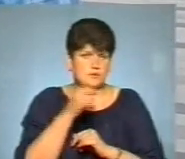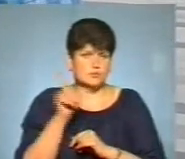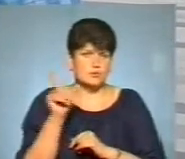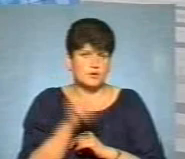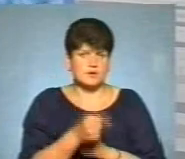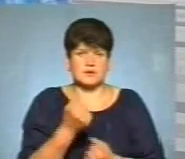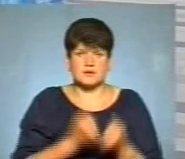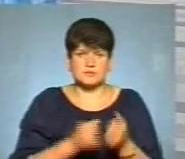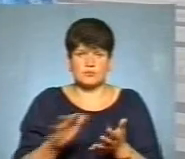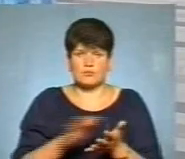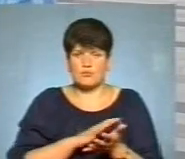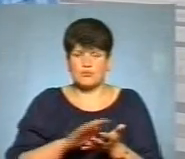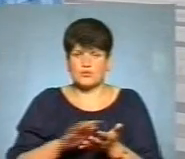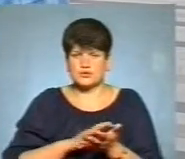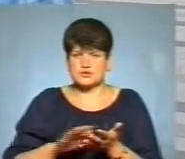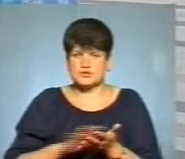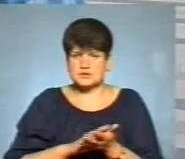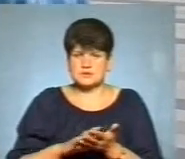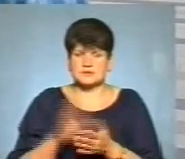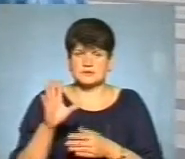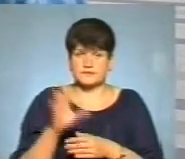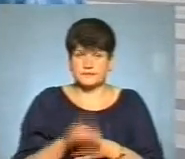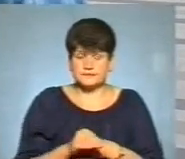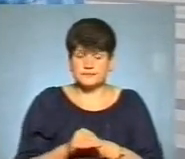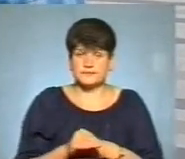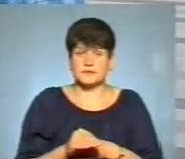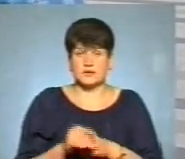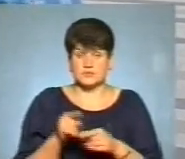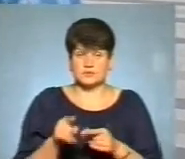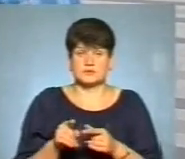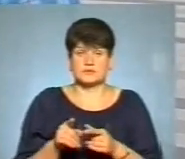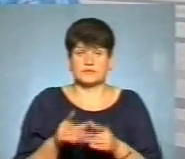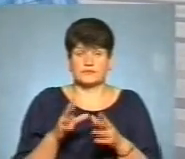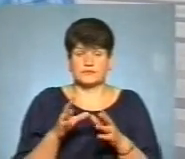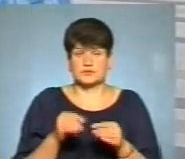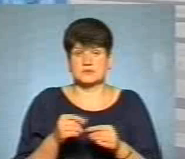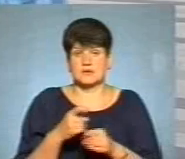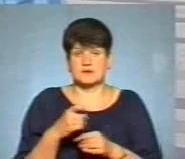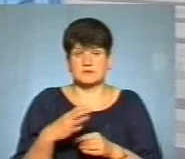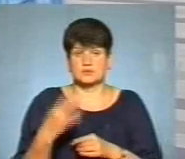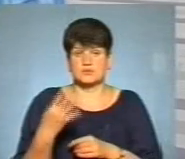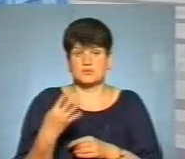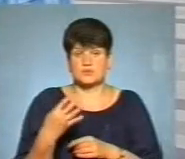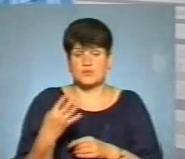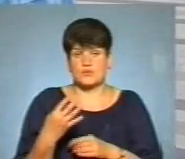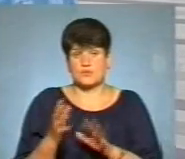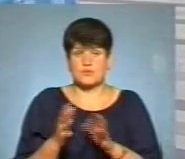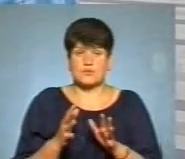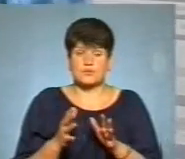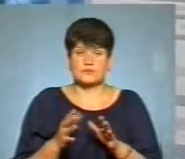машина, розчистила ці дощепробивальні решітки. За якихось тут вже довше було, хвилин 40,